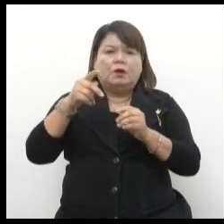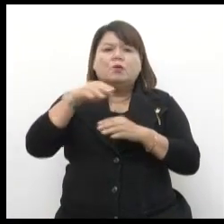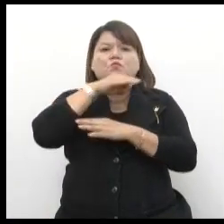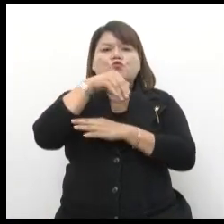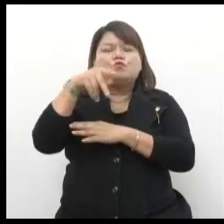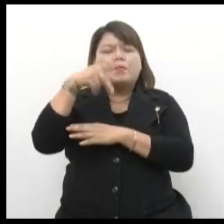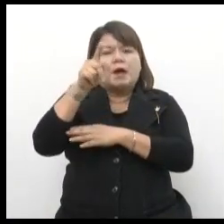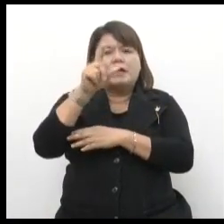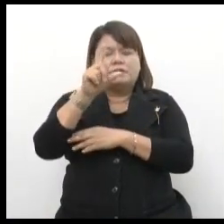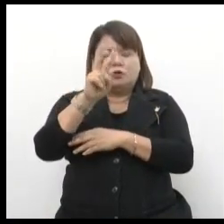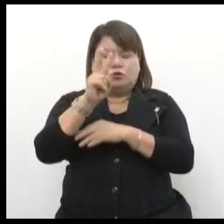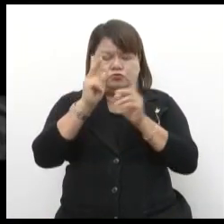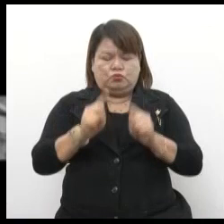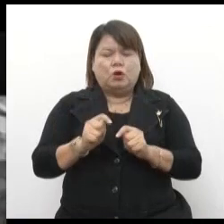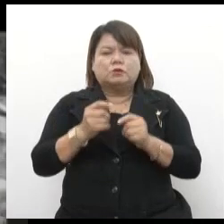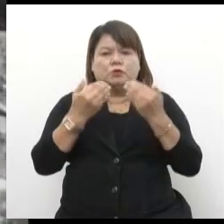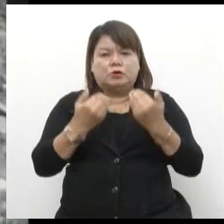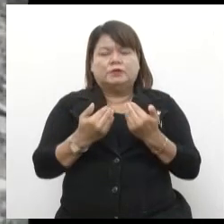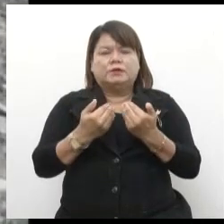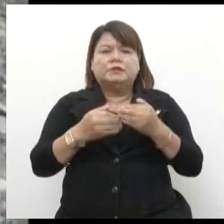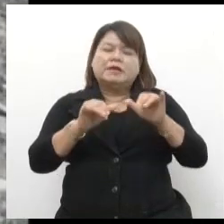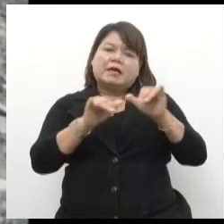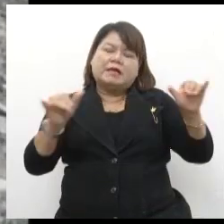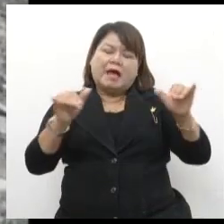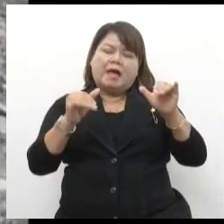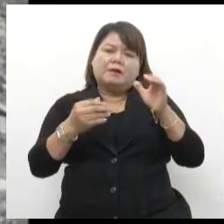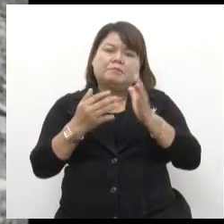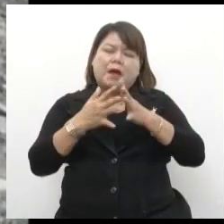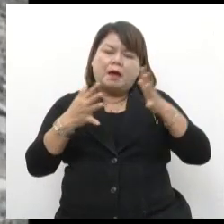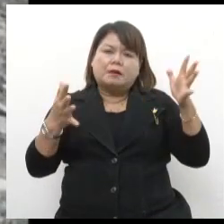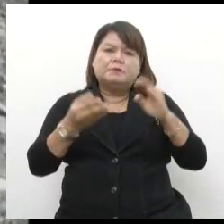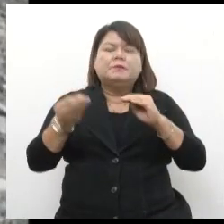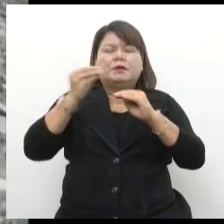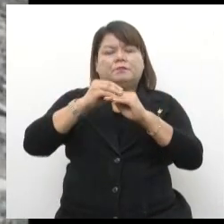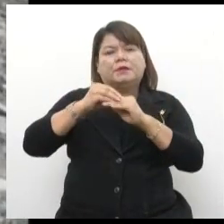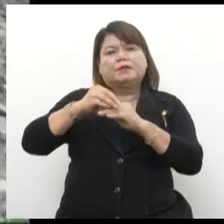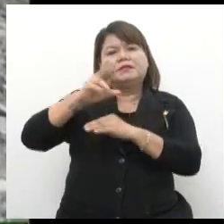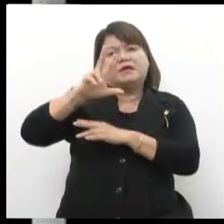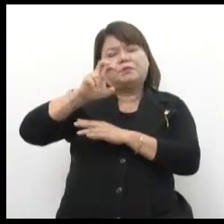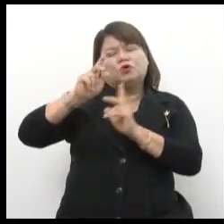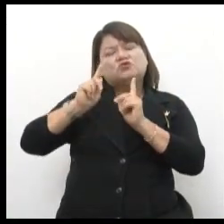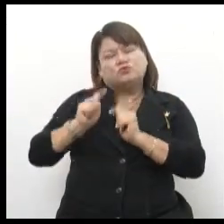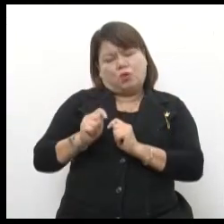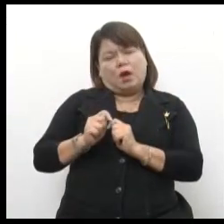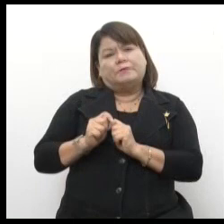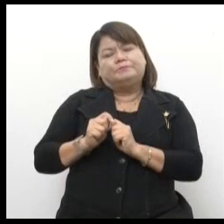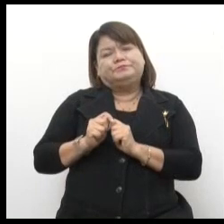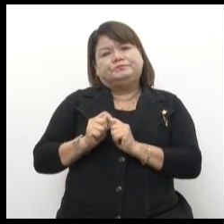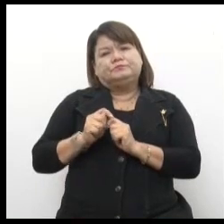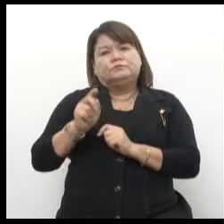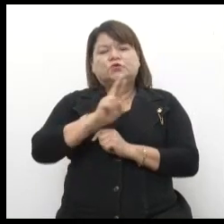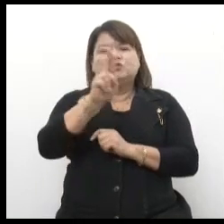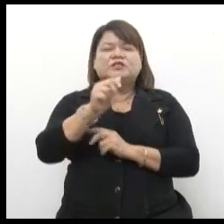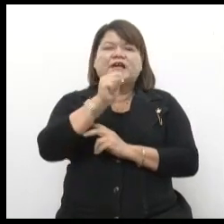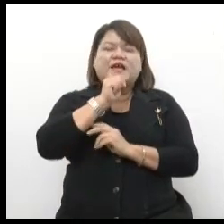วและในปัจจุบันนี้ไก่ขยายพันธุ์เพิ่มขึ้นเป็นจำนวน300ตัวโดยใช้อาหาร